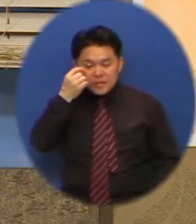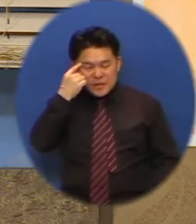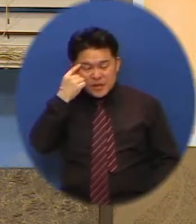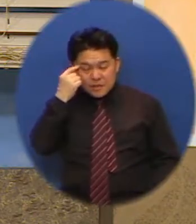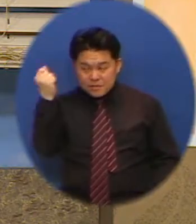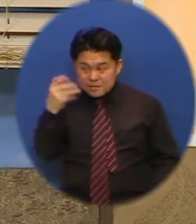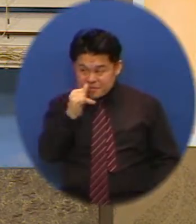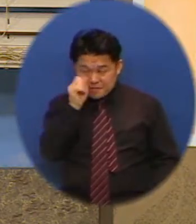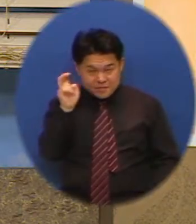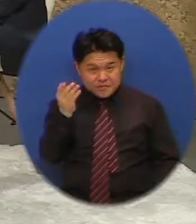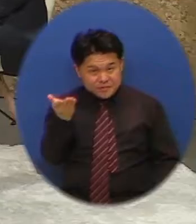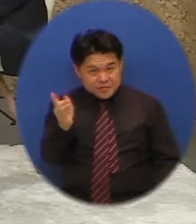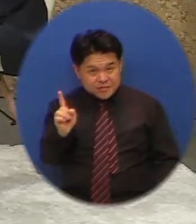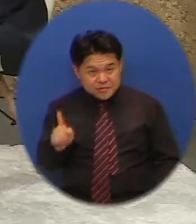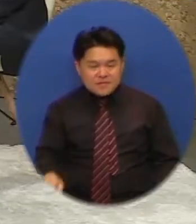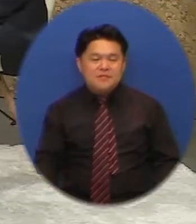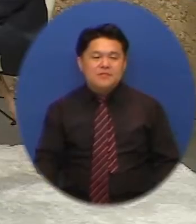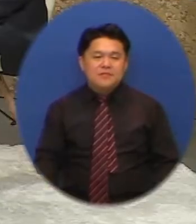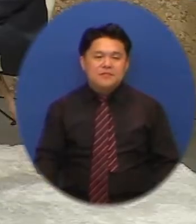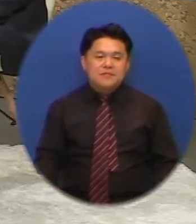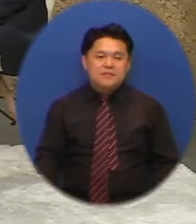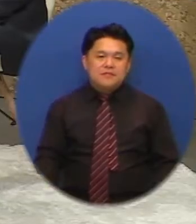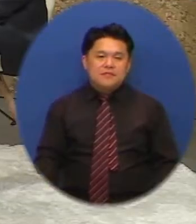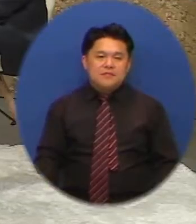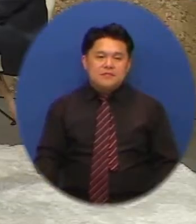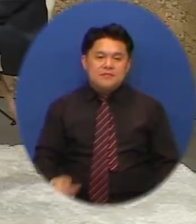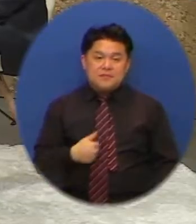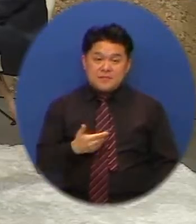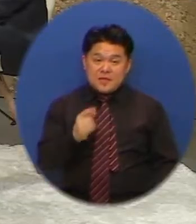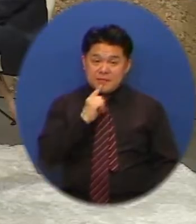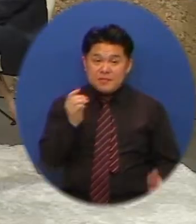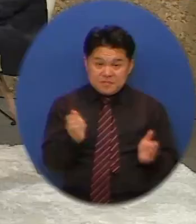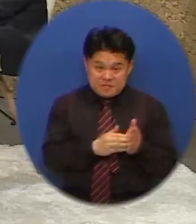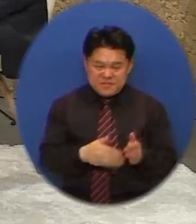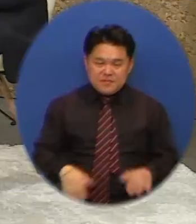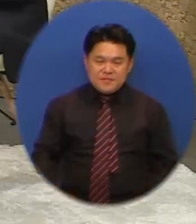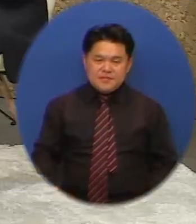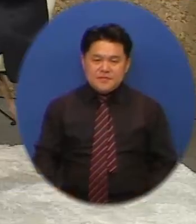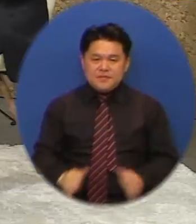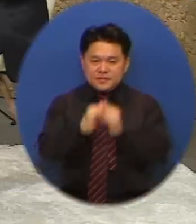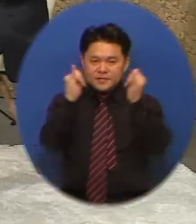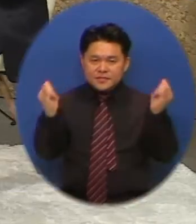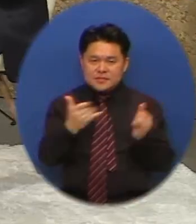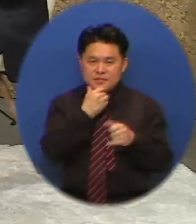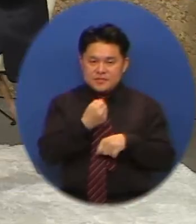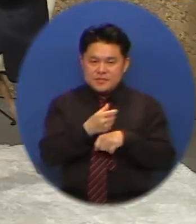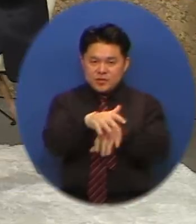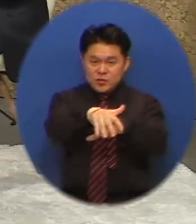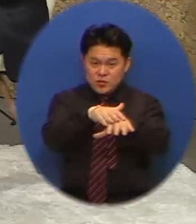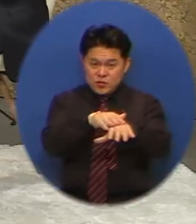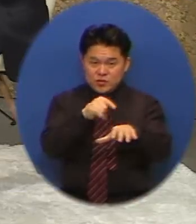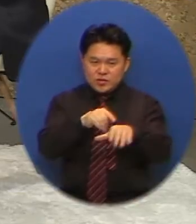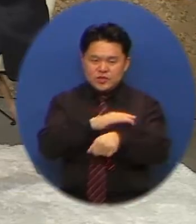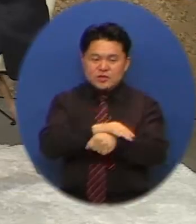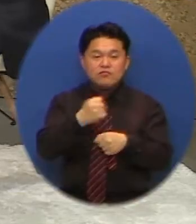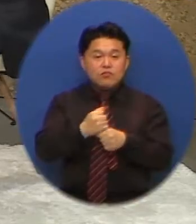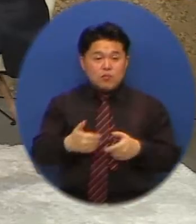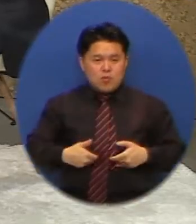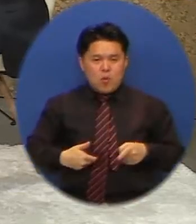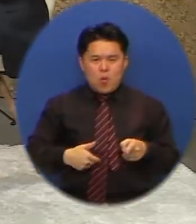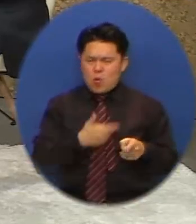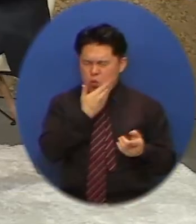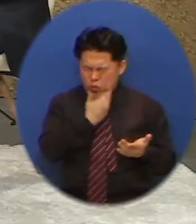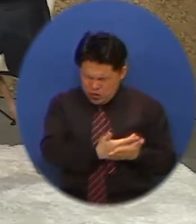같아요. 네. 아까 제가 잠깐 말씀드렸습니다만 사회복지 전달 체계를 제대로